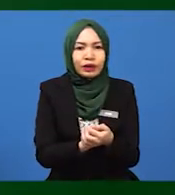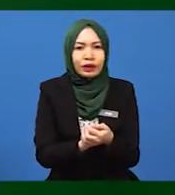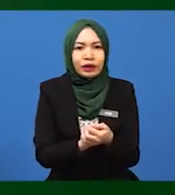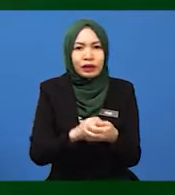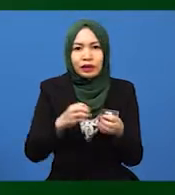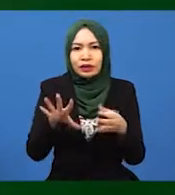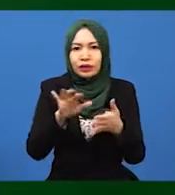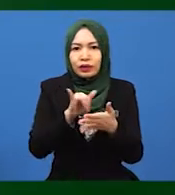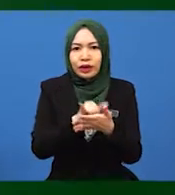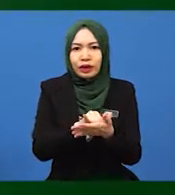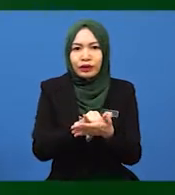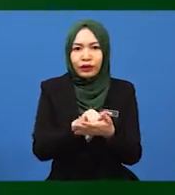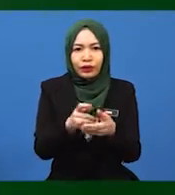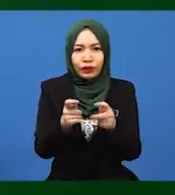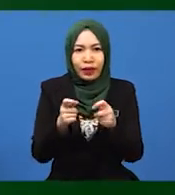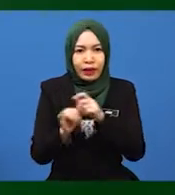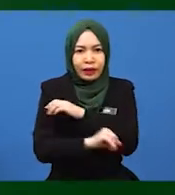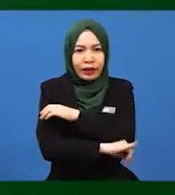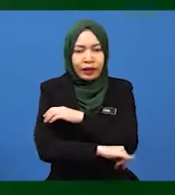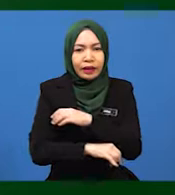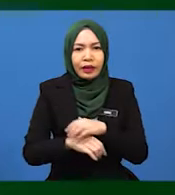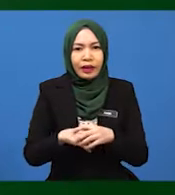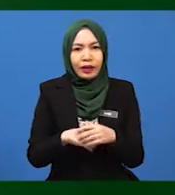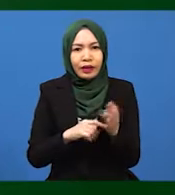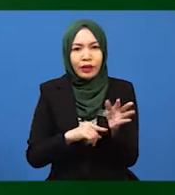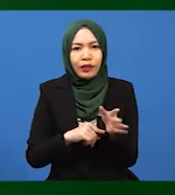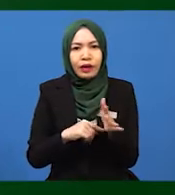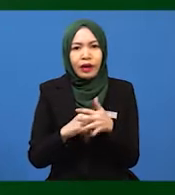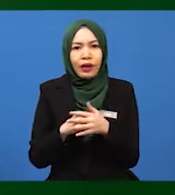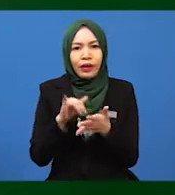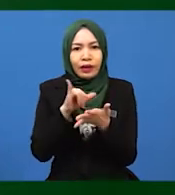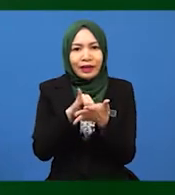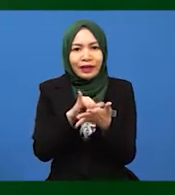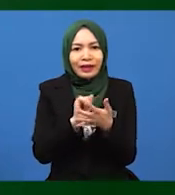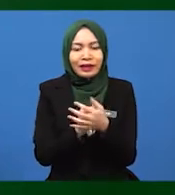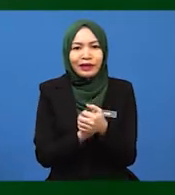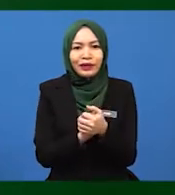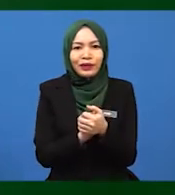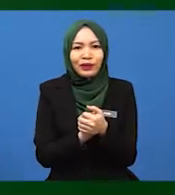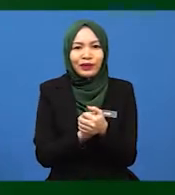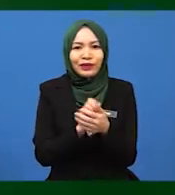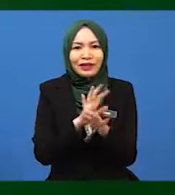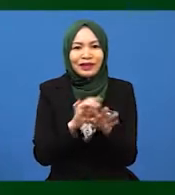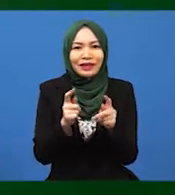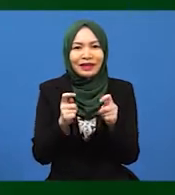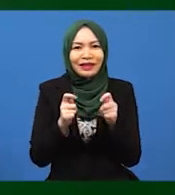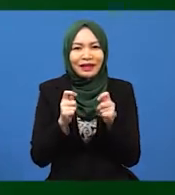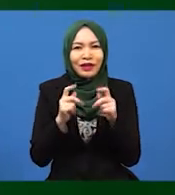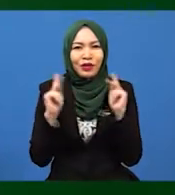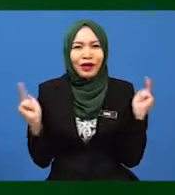Selepas itu, tarik ekor daun itu. Jangan tarik daun terlalu kuat.